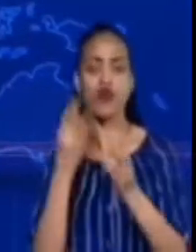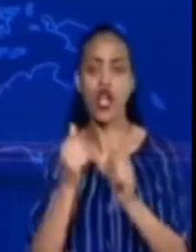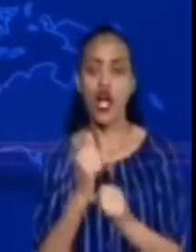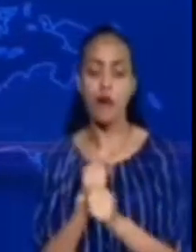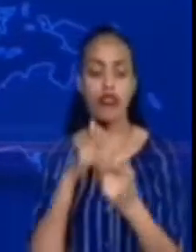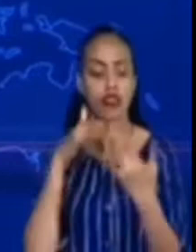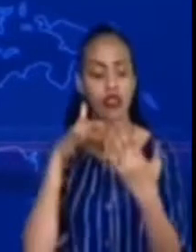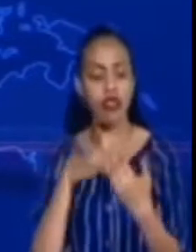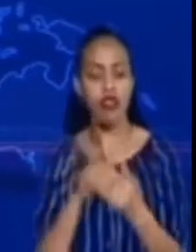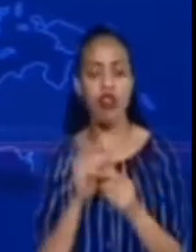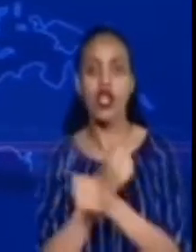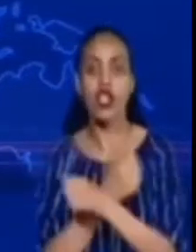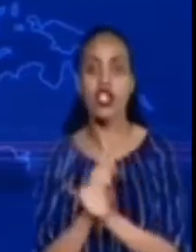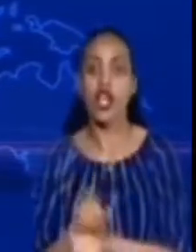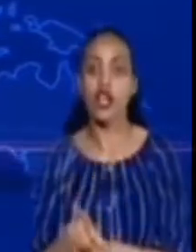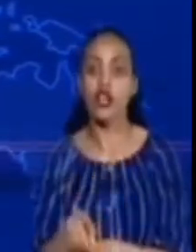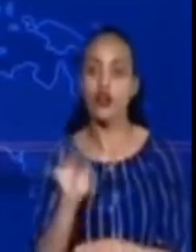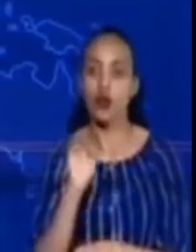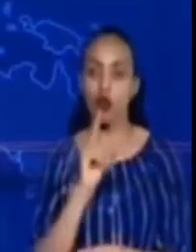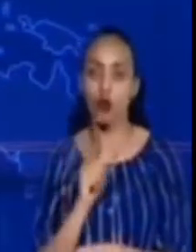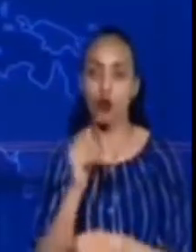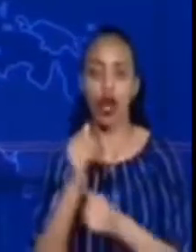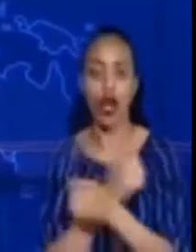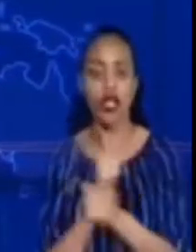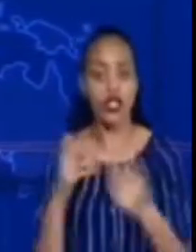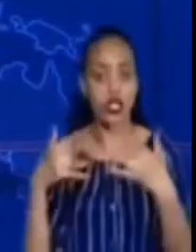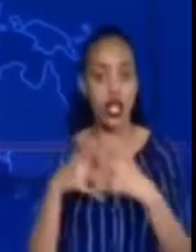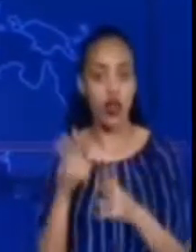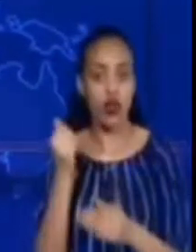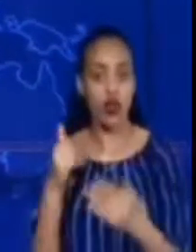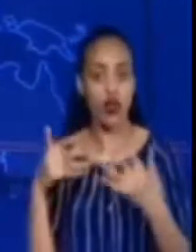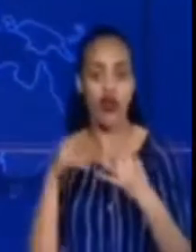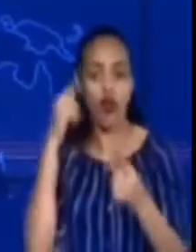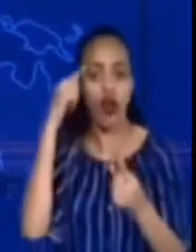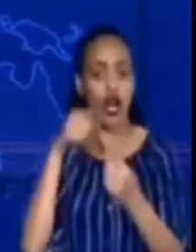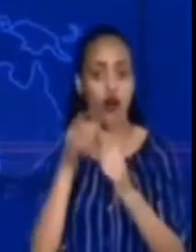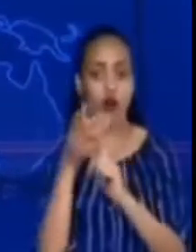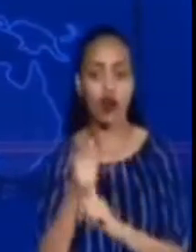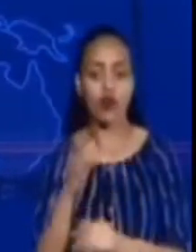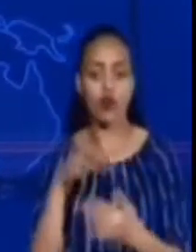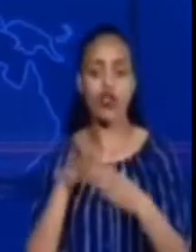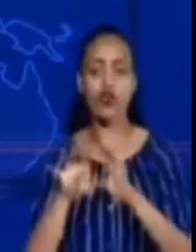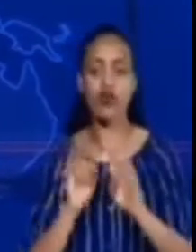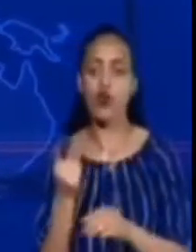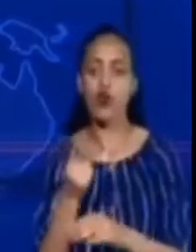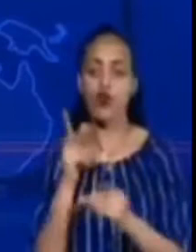ማሩት ትጅቻ ገመጩ ፊ ከበጀሳል ቀበንፍሰል